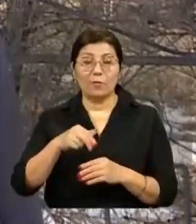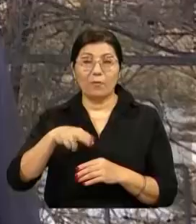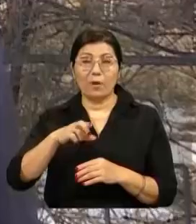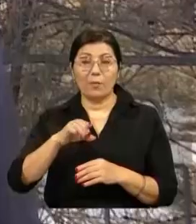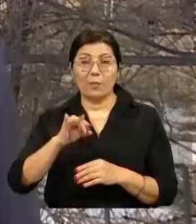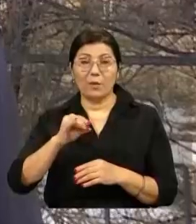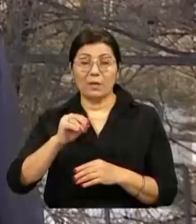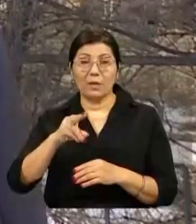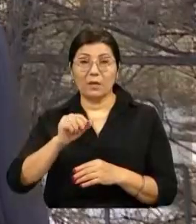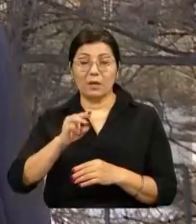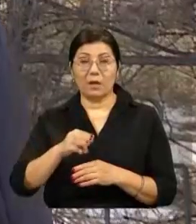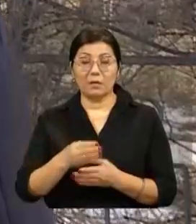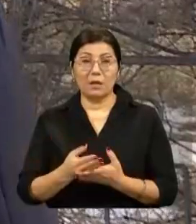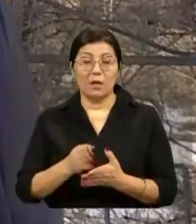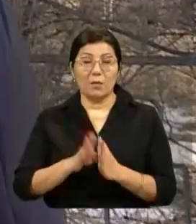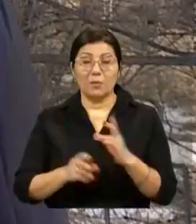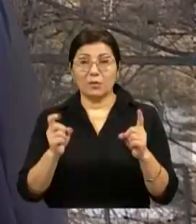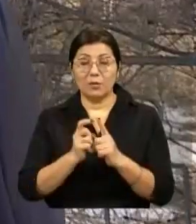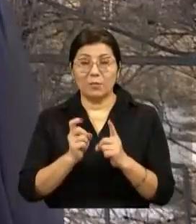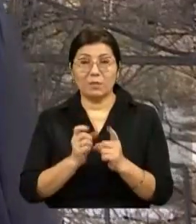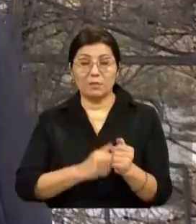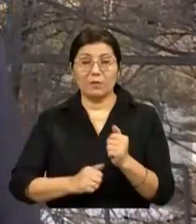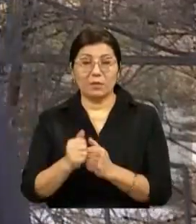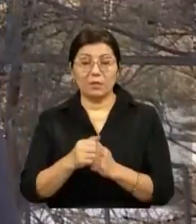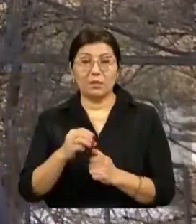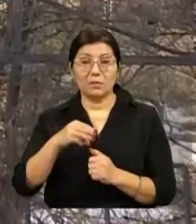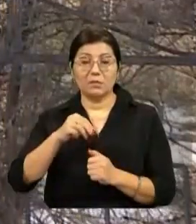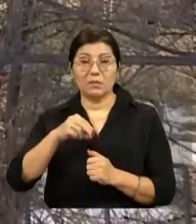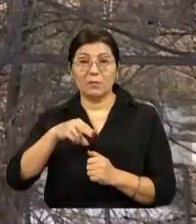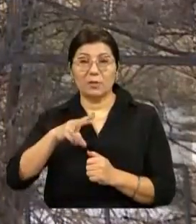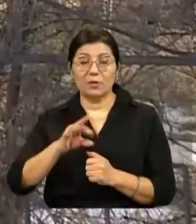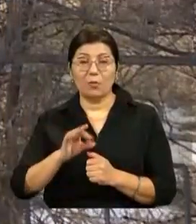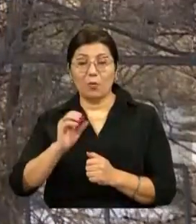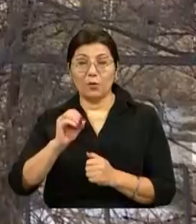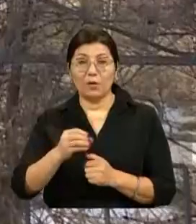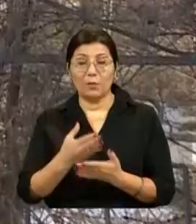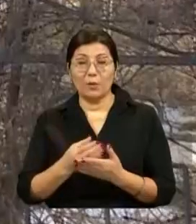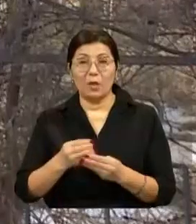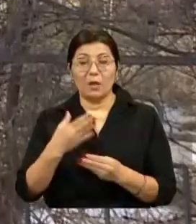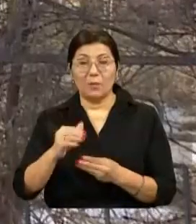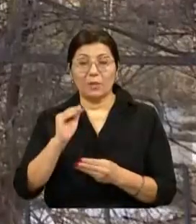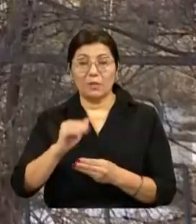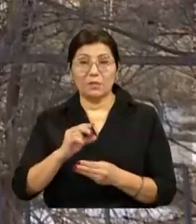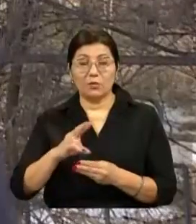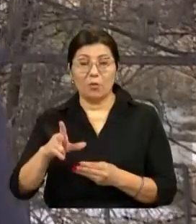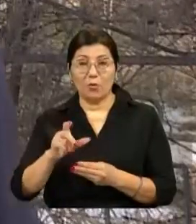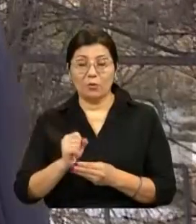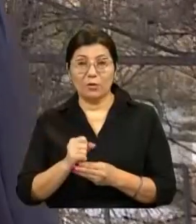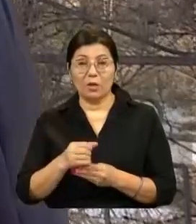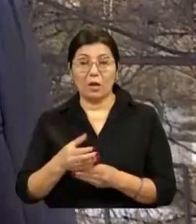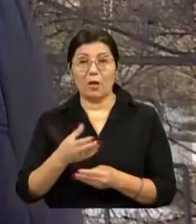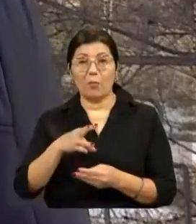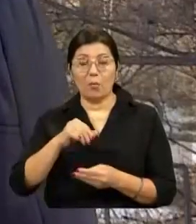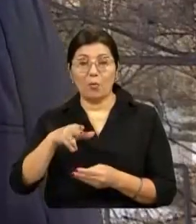до 18 тонн. Безусловно, в числе передовиков ТО «Степное». Аграрий производит 15 тысяч тонн муки в год на собственной мельнице.